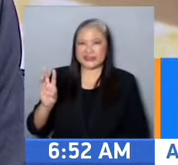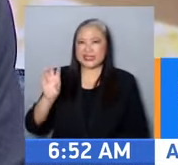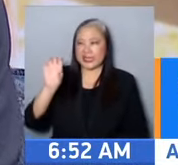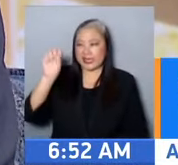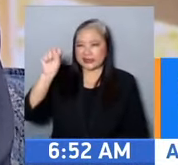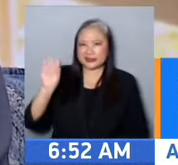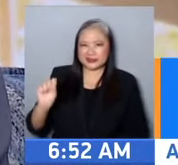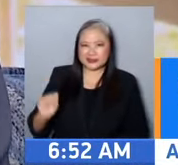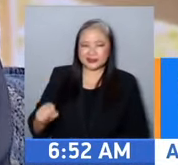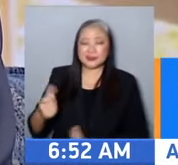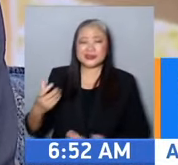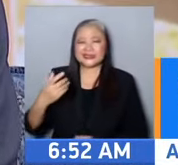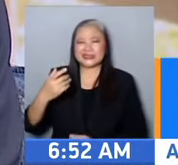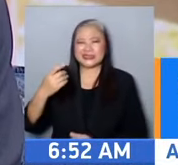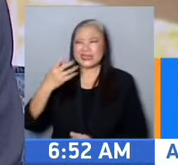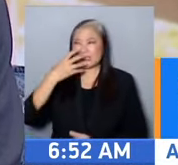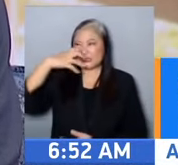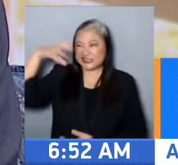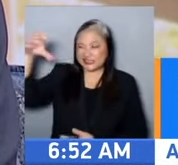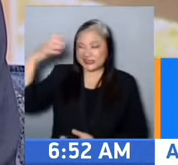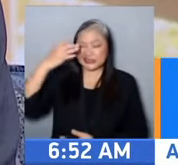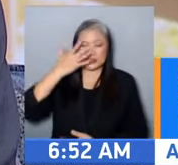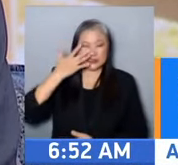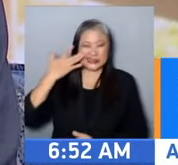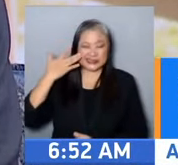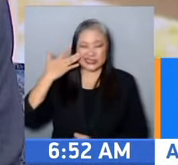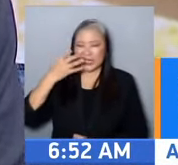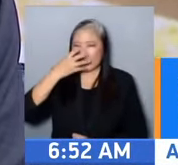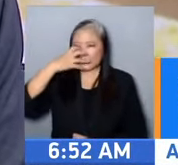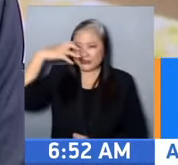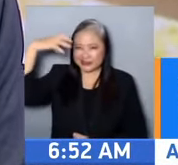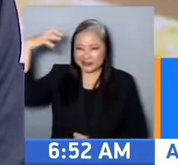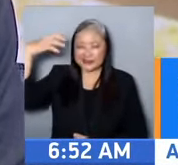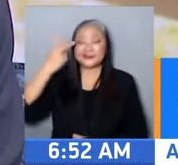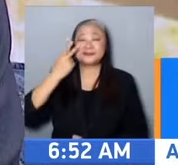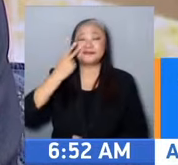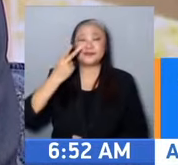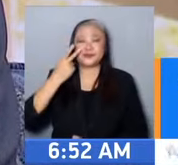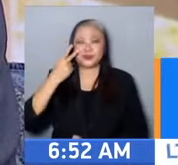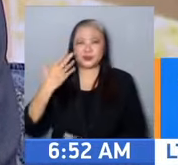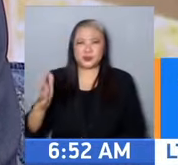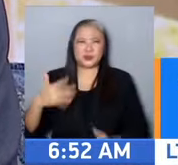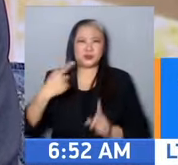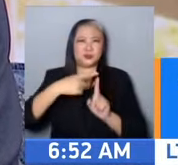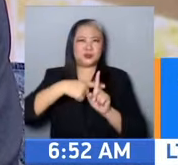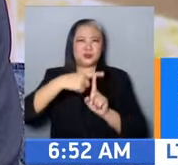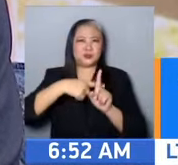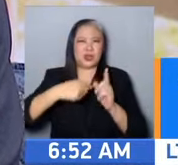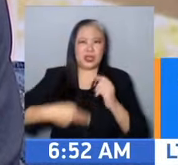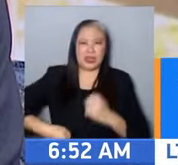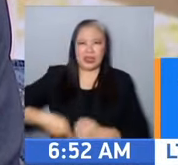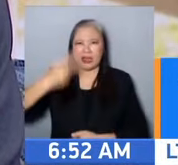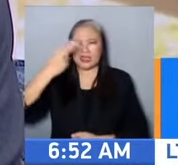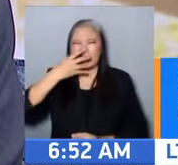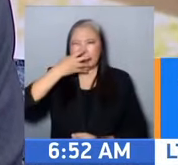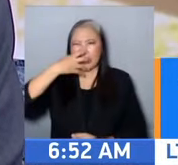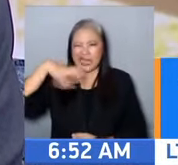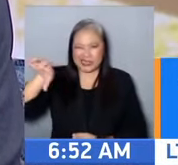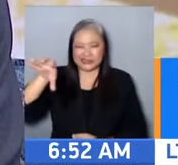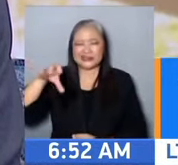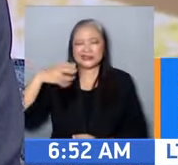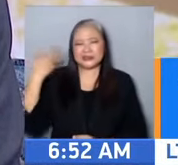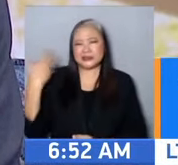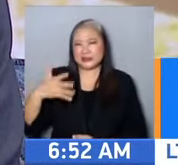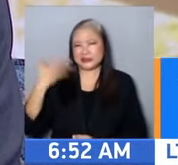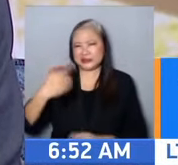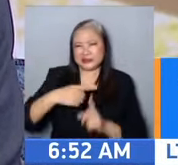sunburn. Yes po tayo sa tindi ng init. Nakita nyo naman yung house index. Heat index, I mean, sa maraming bahagi ng